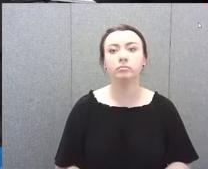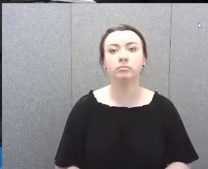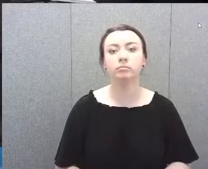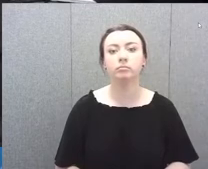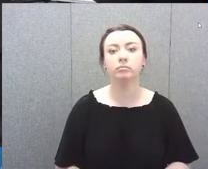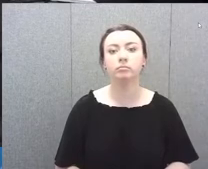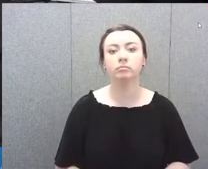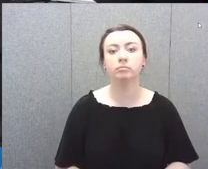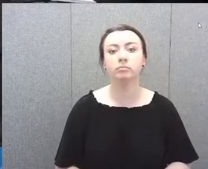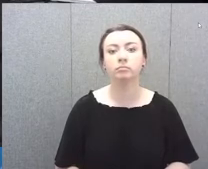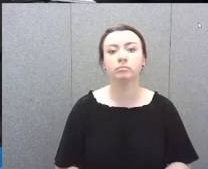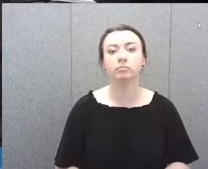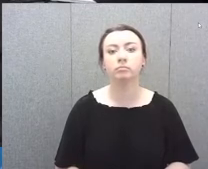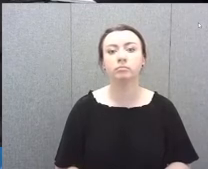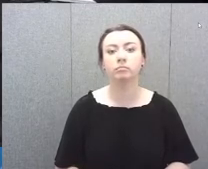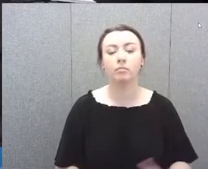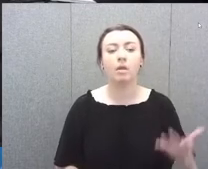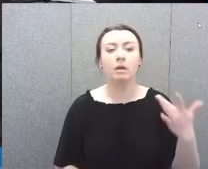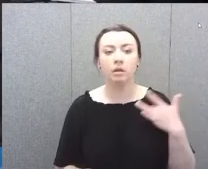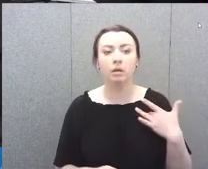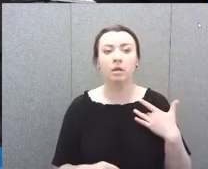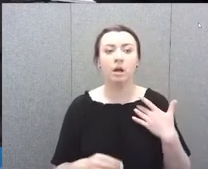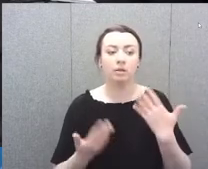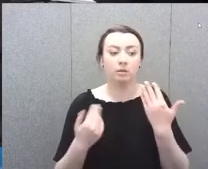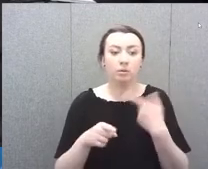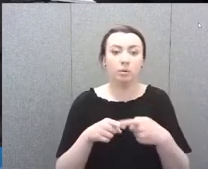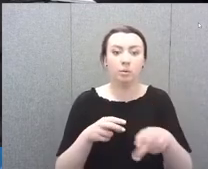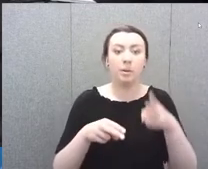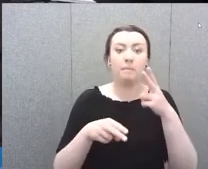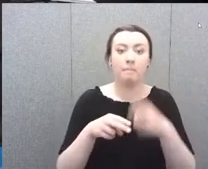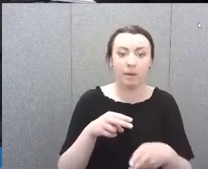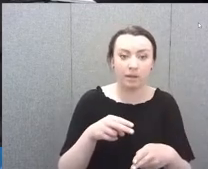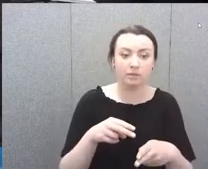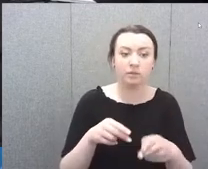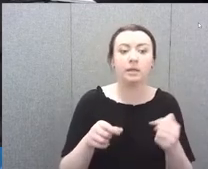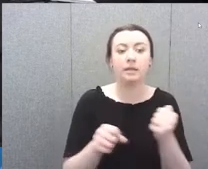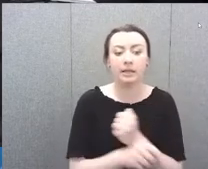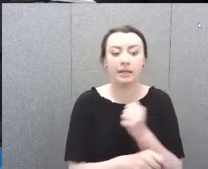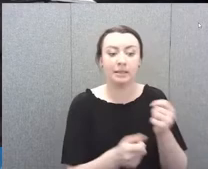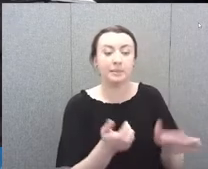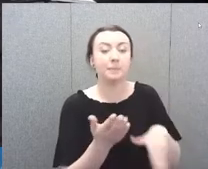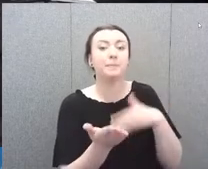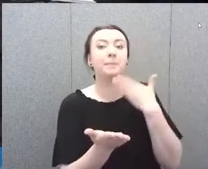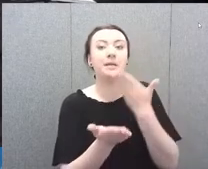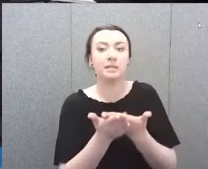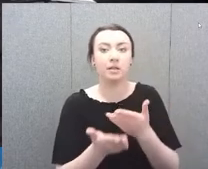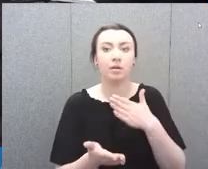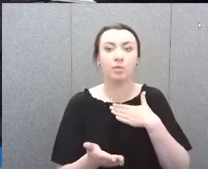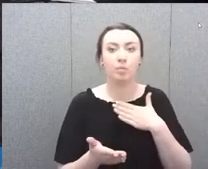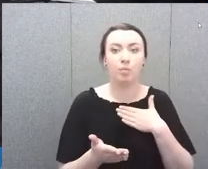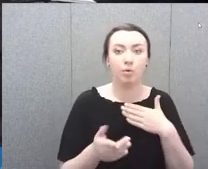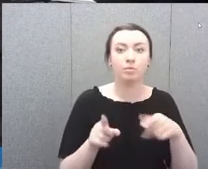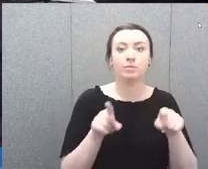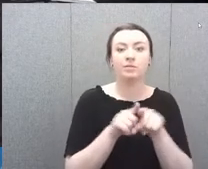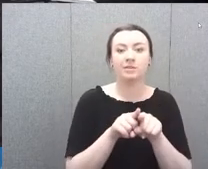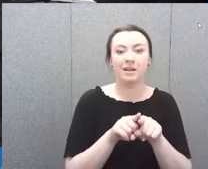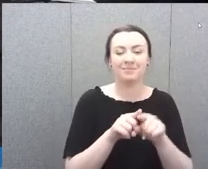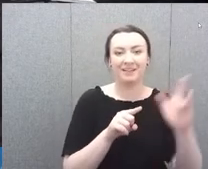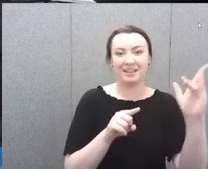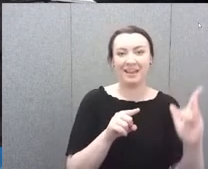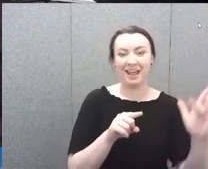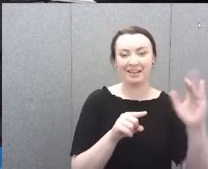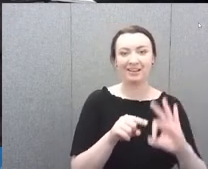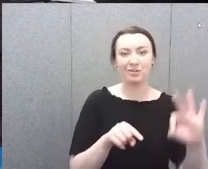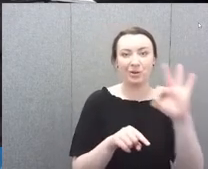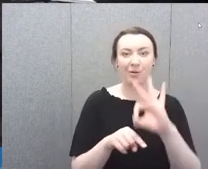перед тем, как мы ответим на вопрос, достаточно ли места за столом, надо будет провести еще